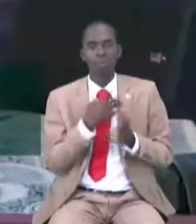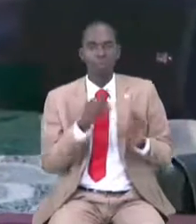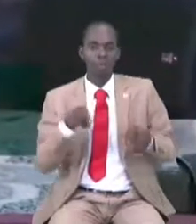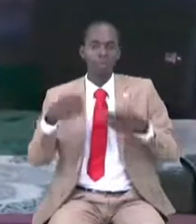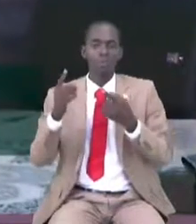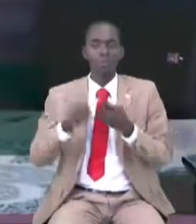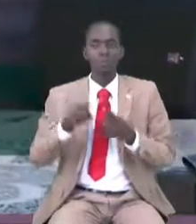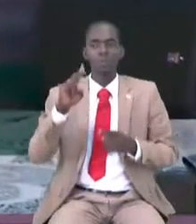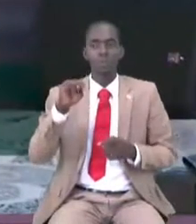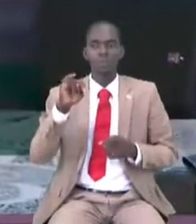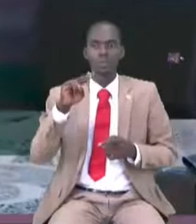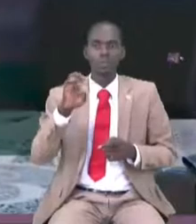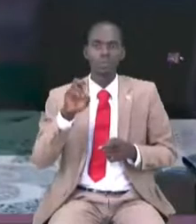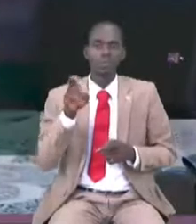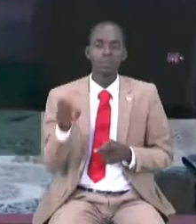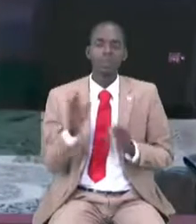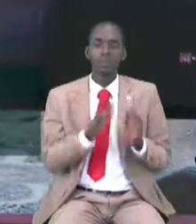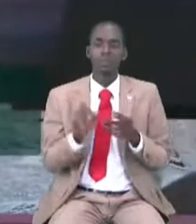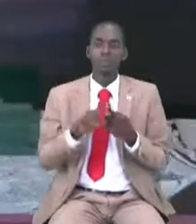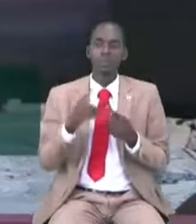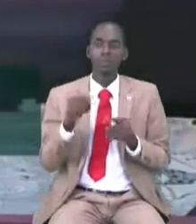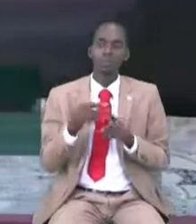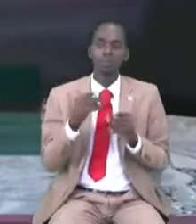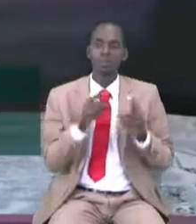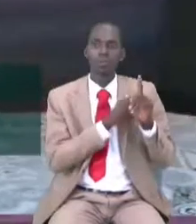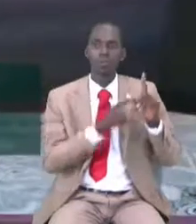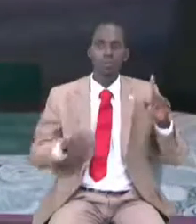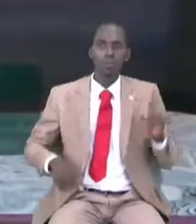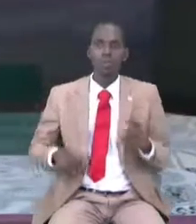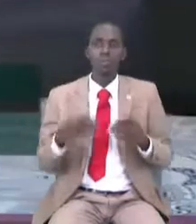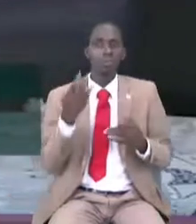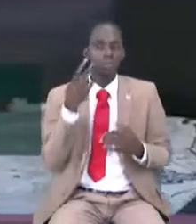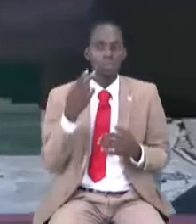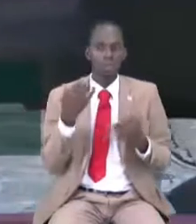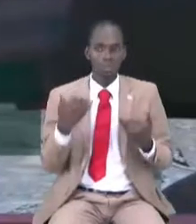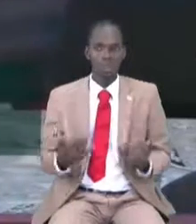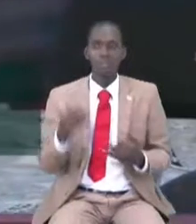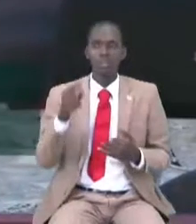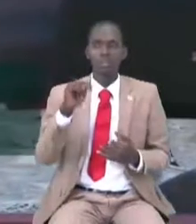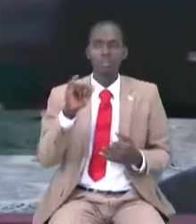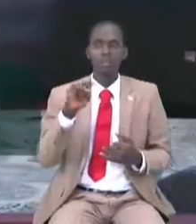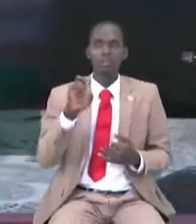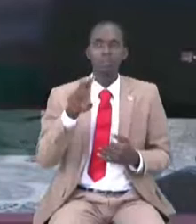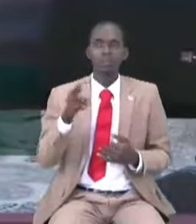Ninive était une très grande ville de 3 jours de marche. Verset 4.